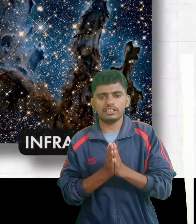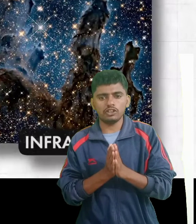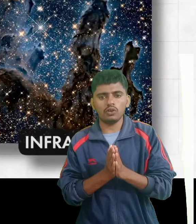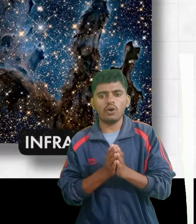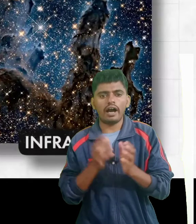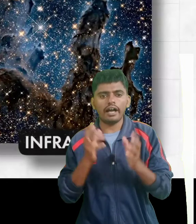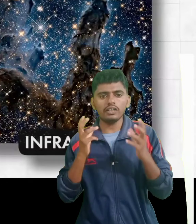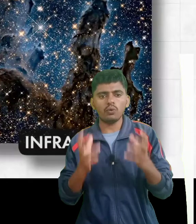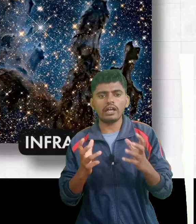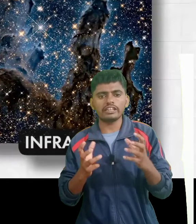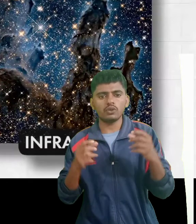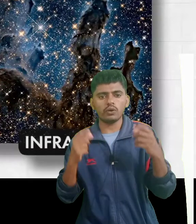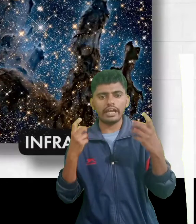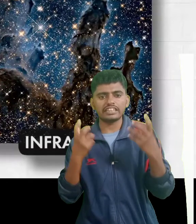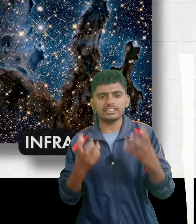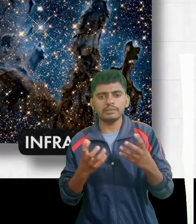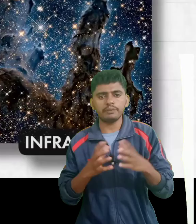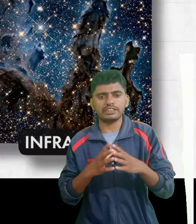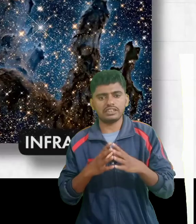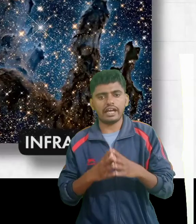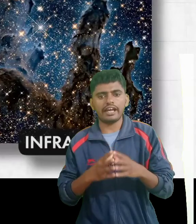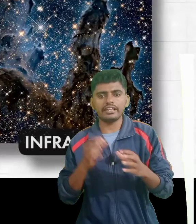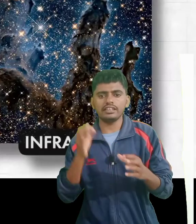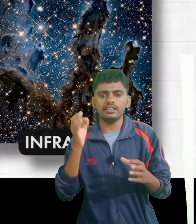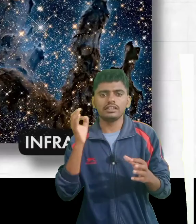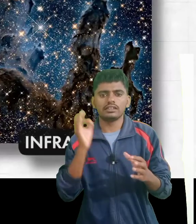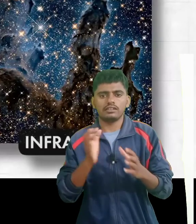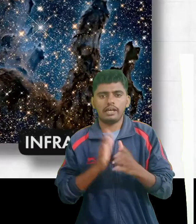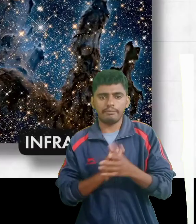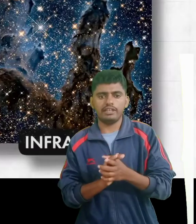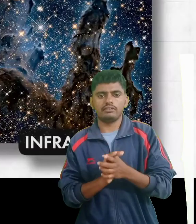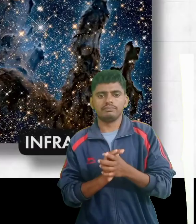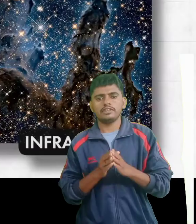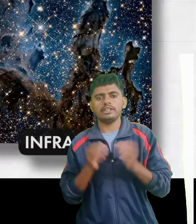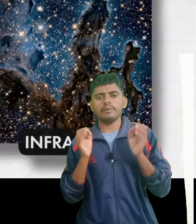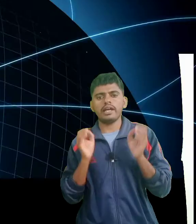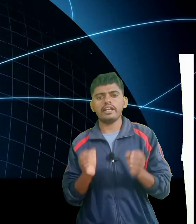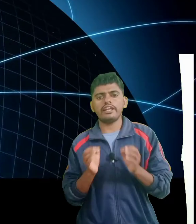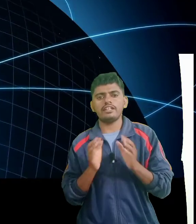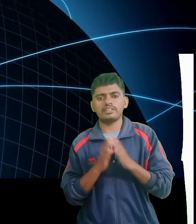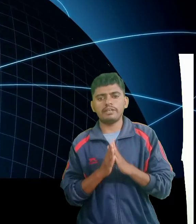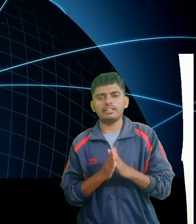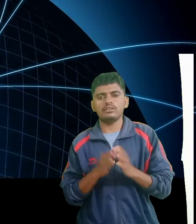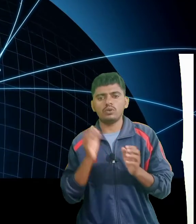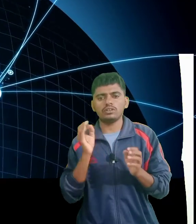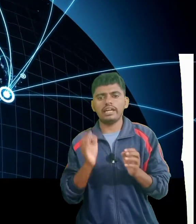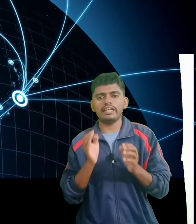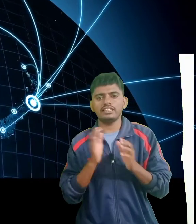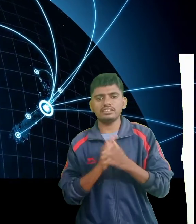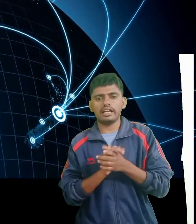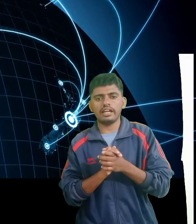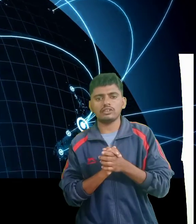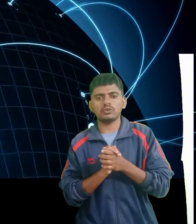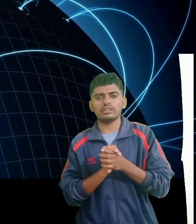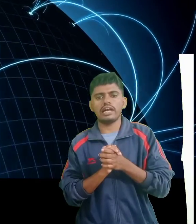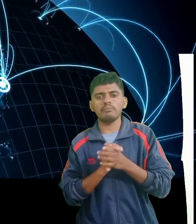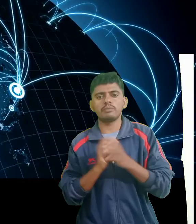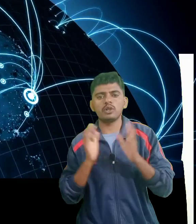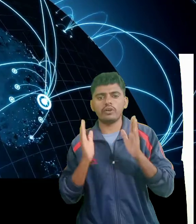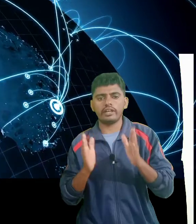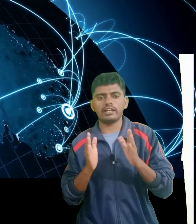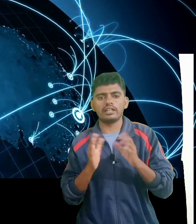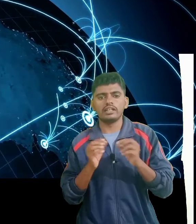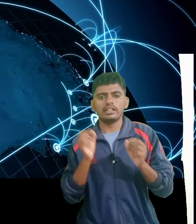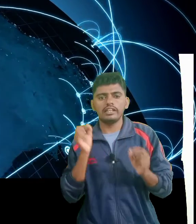बेसिकली कह सकते हो हाई क्वालिटी और एचडी पिक्चर आएगी हमें। इंफ्रारेड शब्द होता है, इसका अर्थ होता